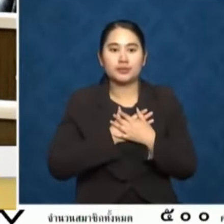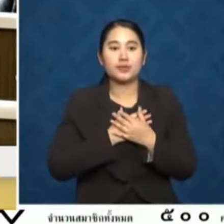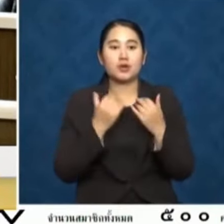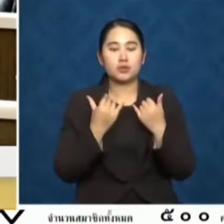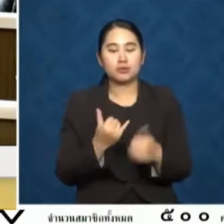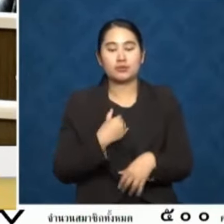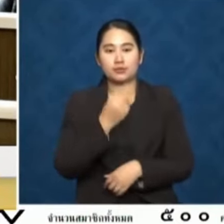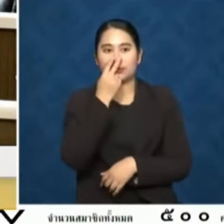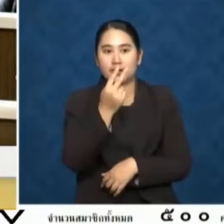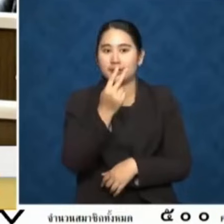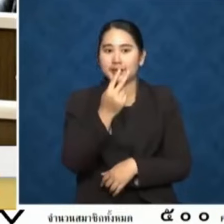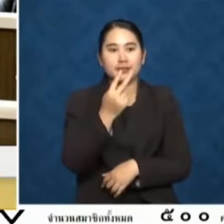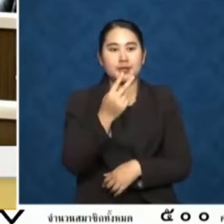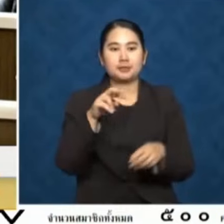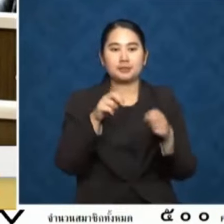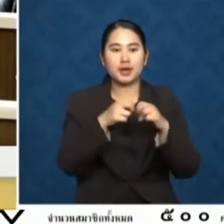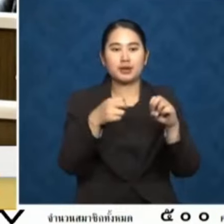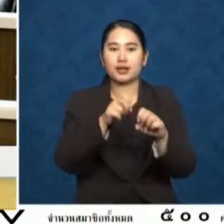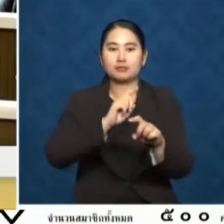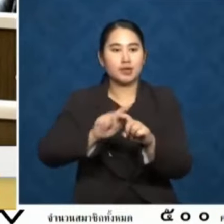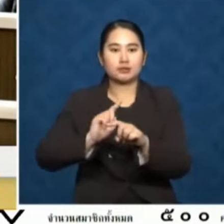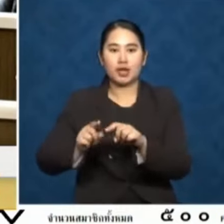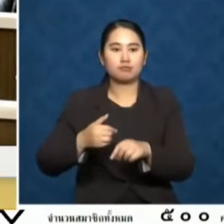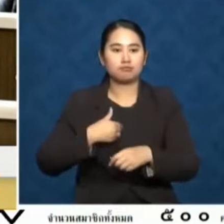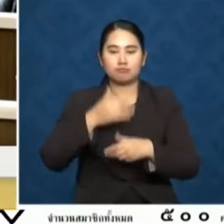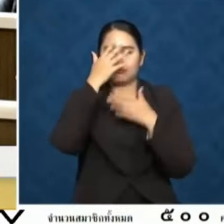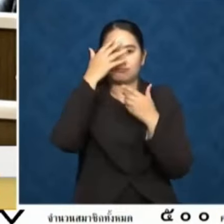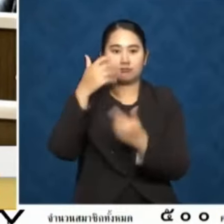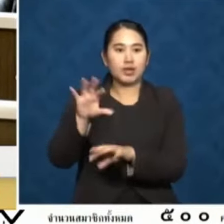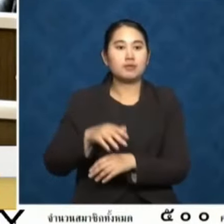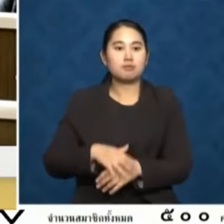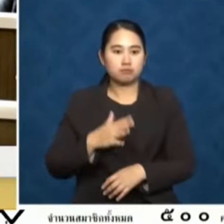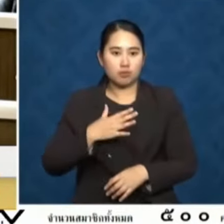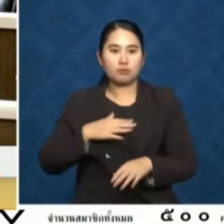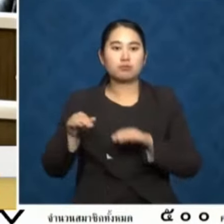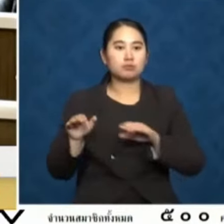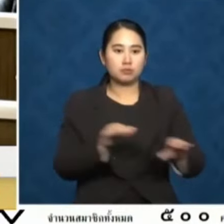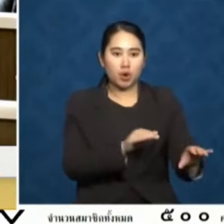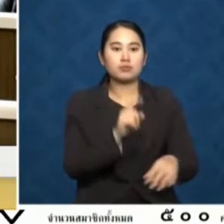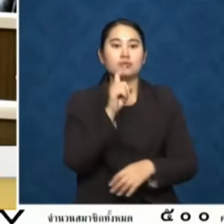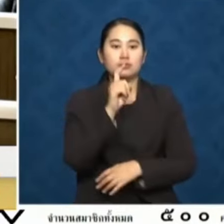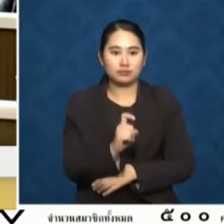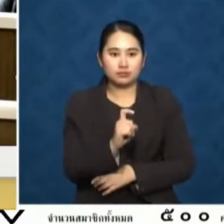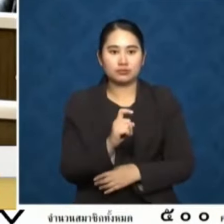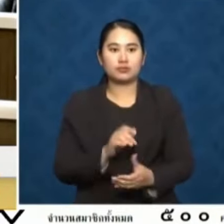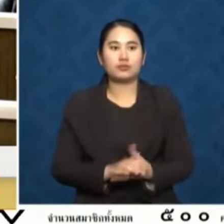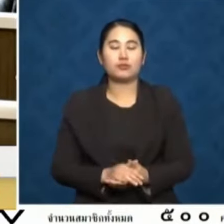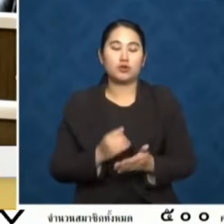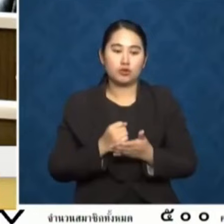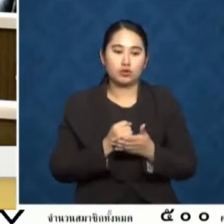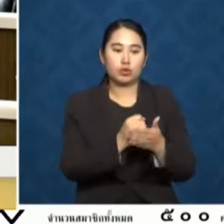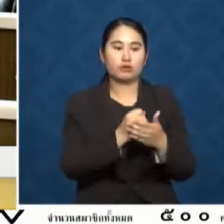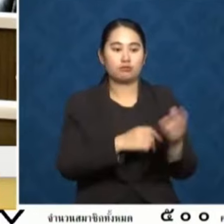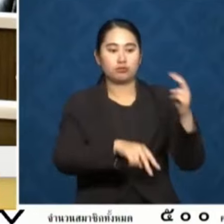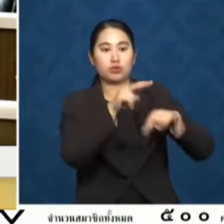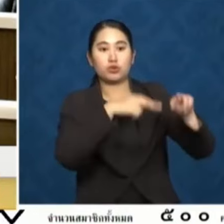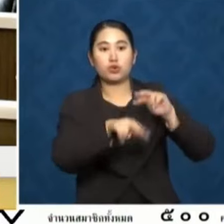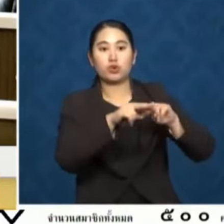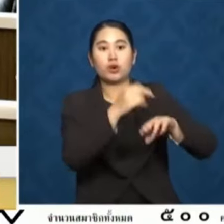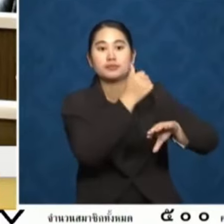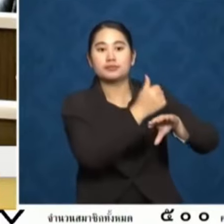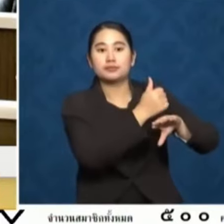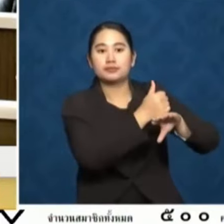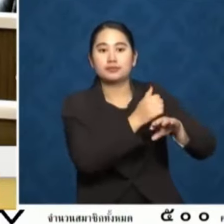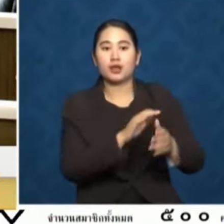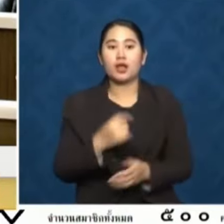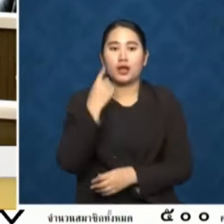การณ์อะไรจะเกิดขึ้นก็ช่างผมพร้อมเป็นตัวตายตัวแทนและบังกระสุนให้พระองค์ท่านใ